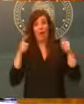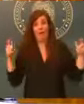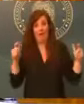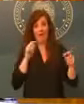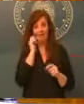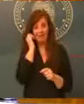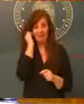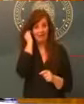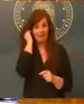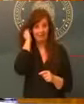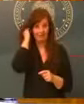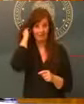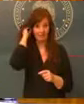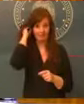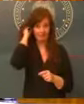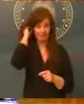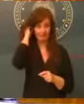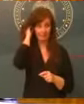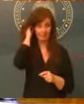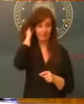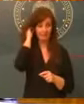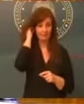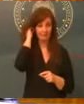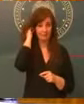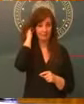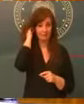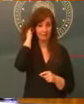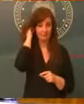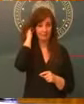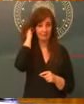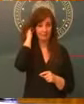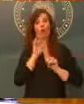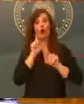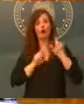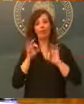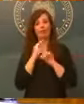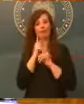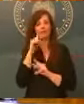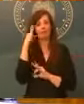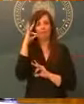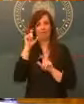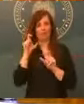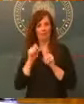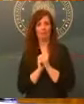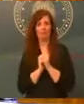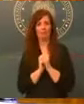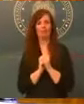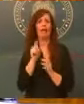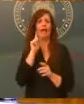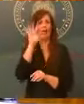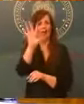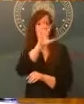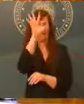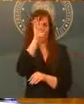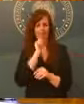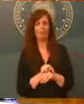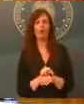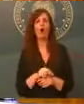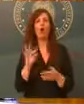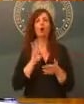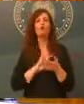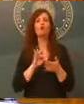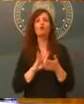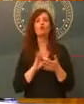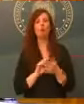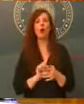diversamente e specializzati faccio un esempio per tutti scuola primaria io vorrei che ci fosse il